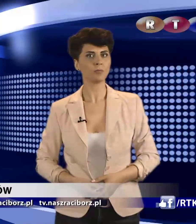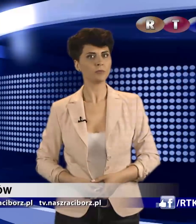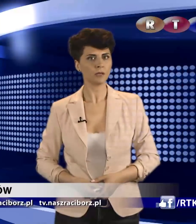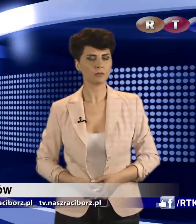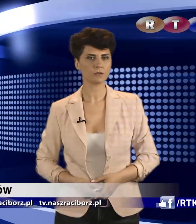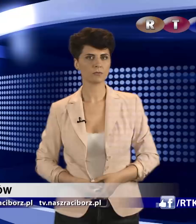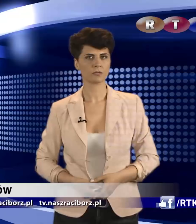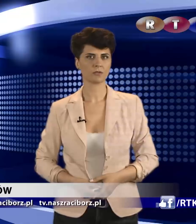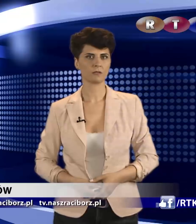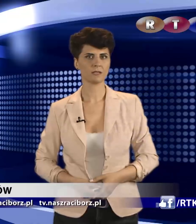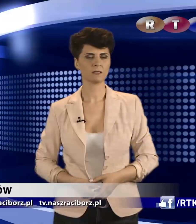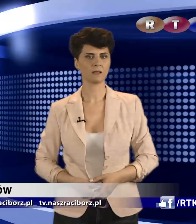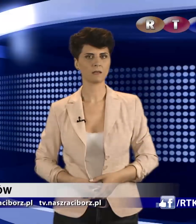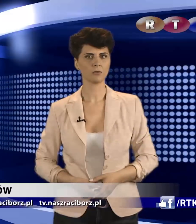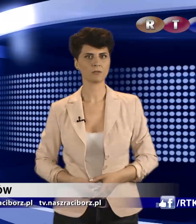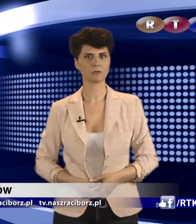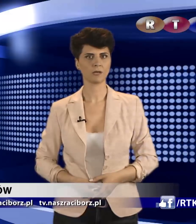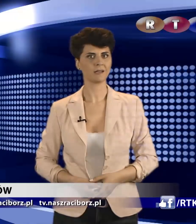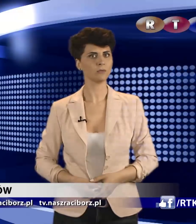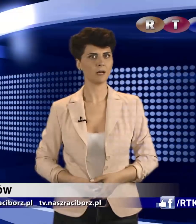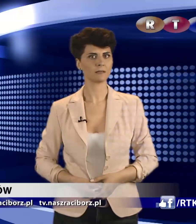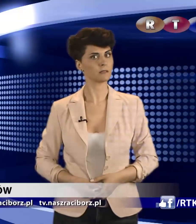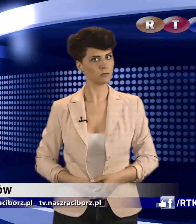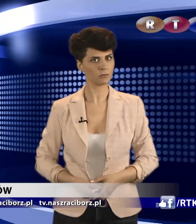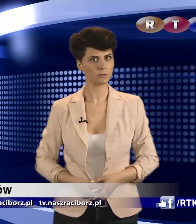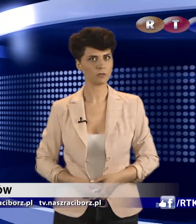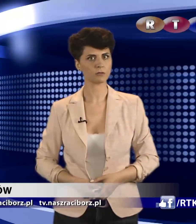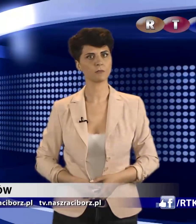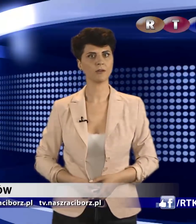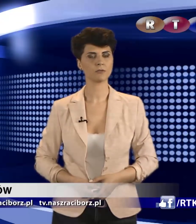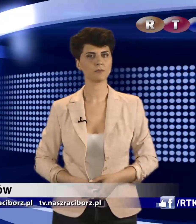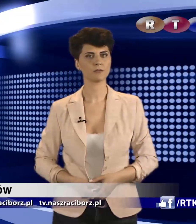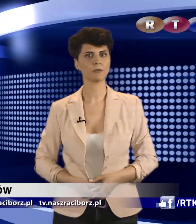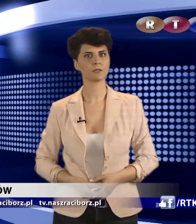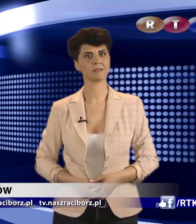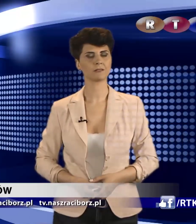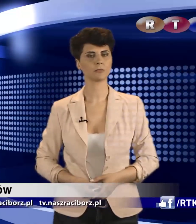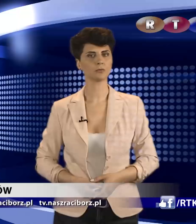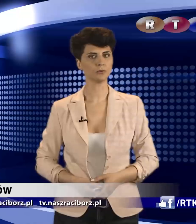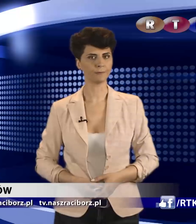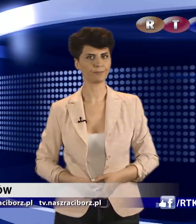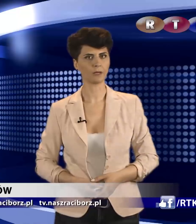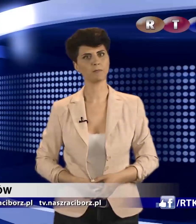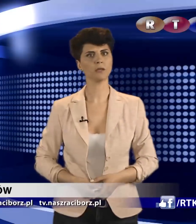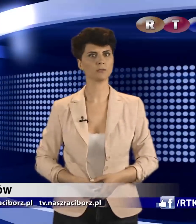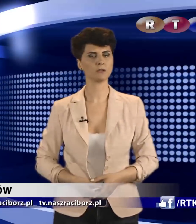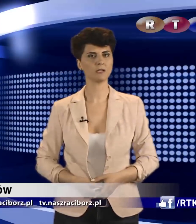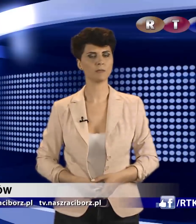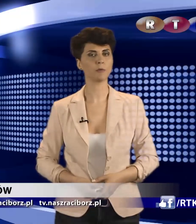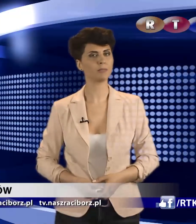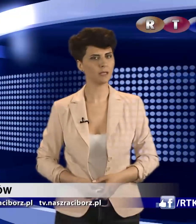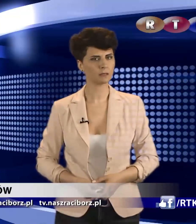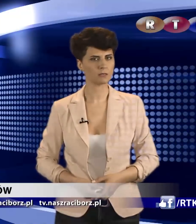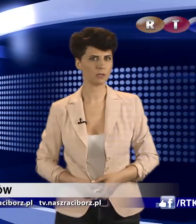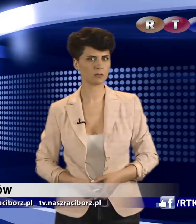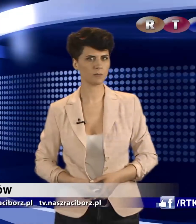Niezmienną popularnością cieszą się koncerty dla najmłodszych, które regularnie co drugi miesiąc odbywają się w Raciborskim Centrum Kultury. W minioną niedzielę,